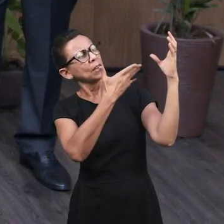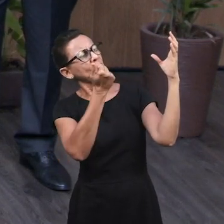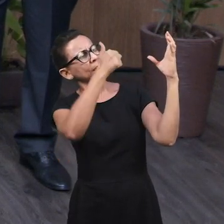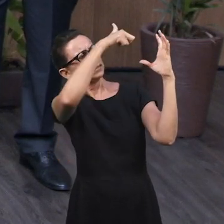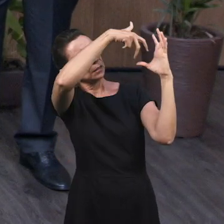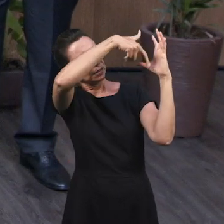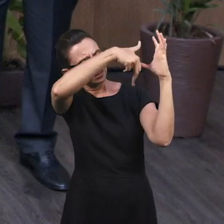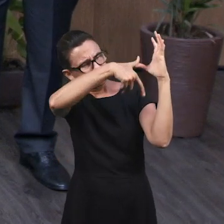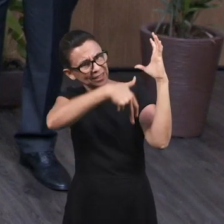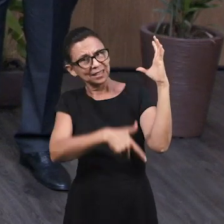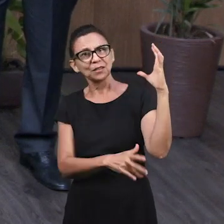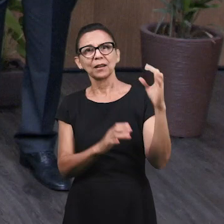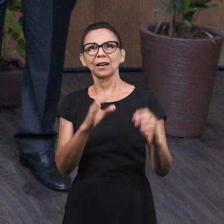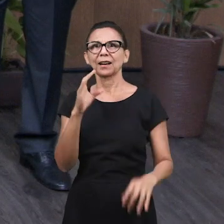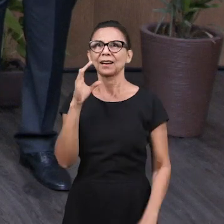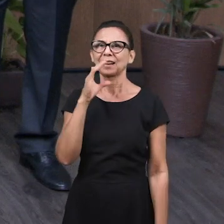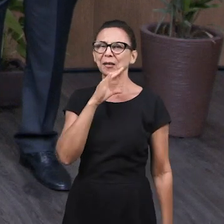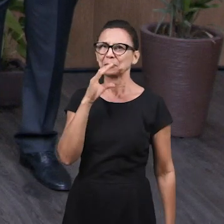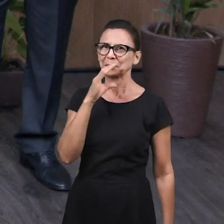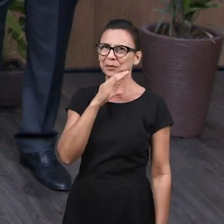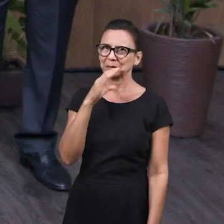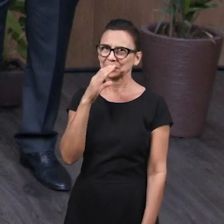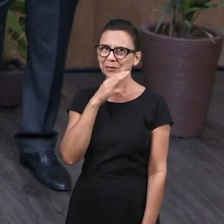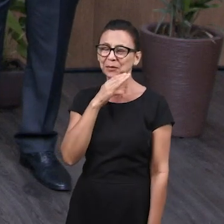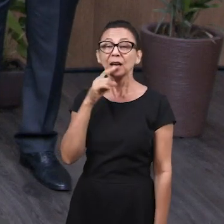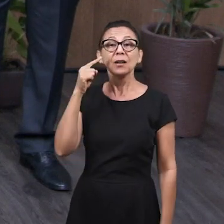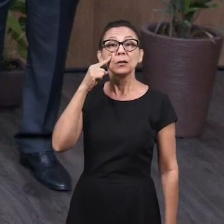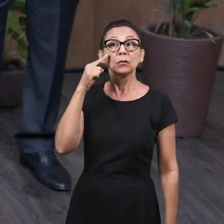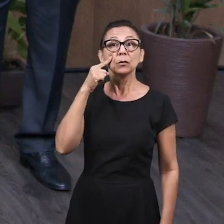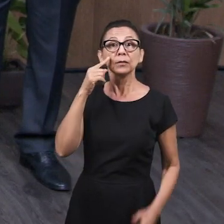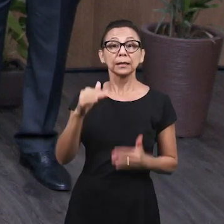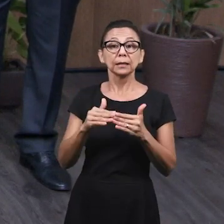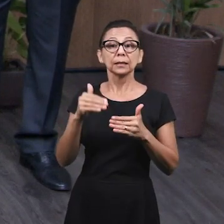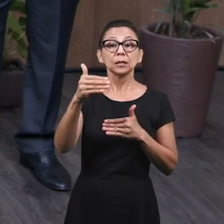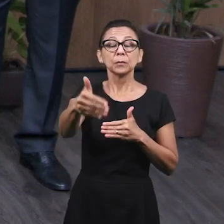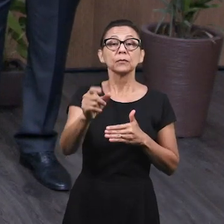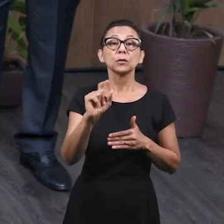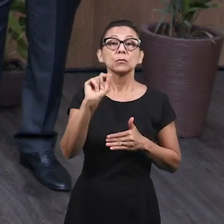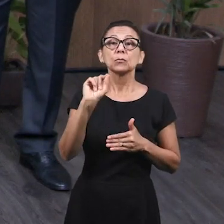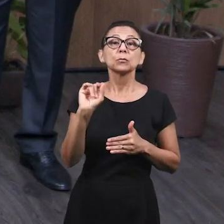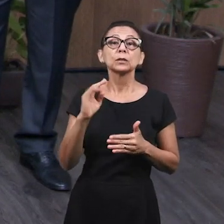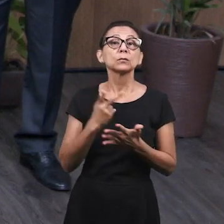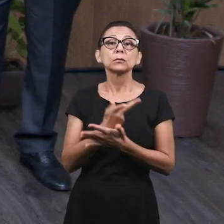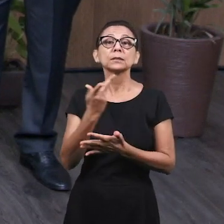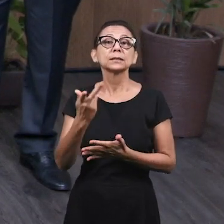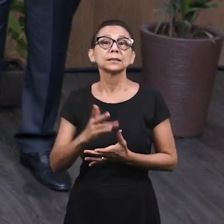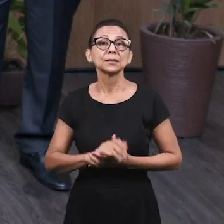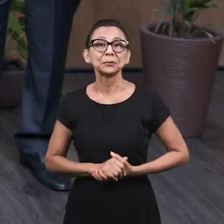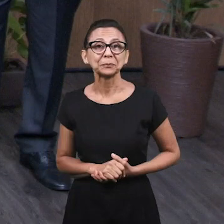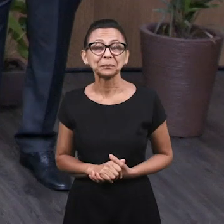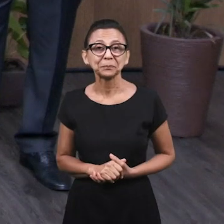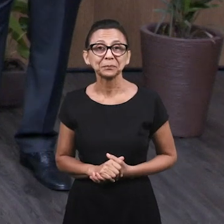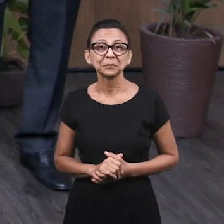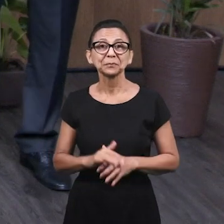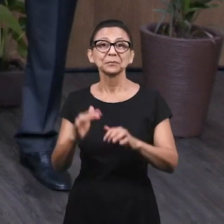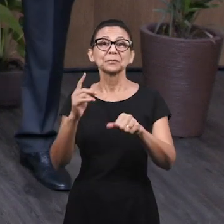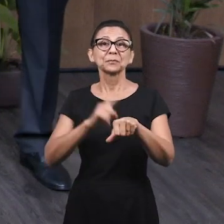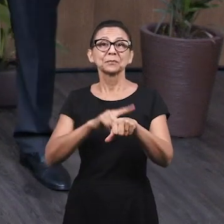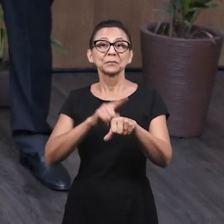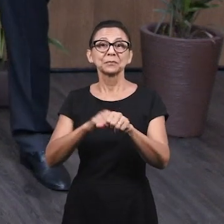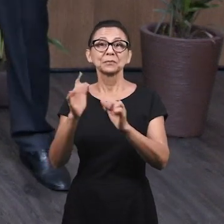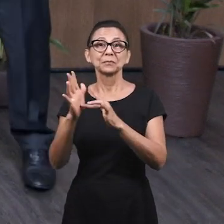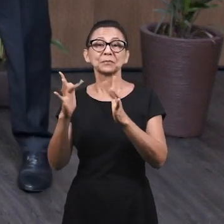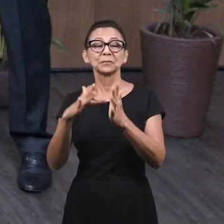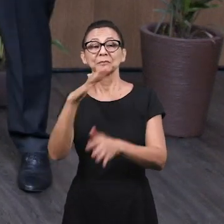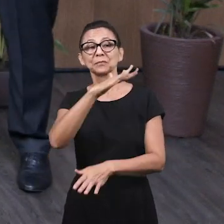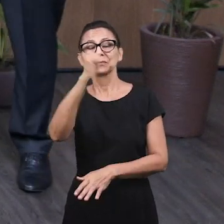s'est passé à partir de l'appel fait par le Seigneur Jésus. chamado Qu'en vérité, pelo Senhor Jesus. nous avons déjà mis en